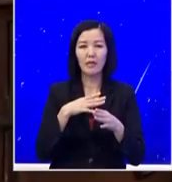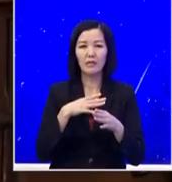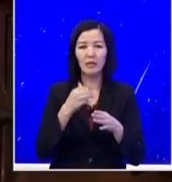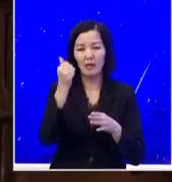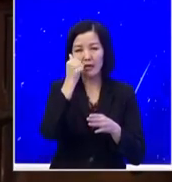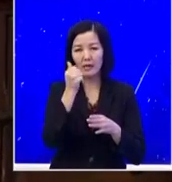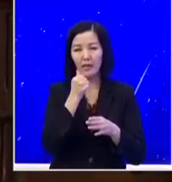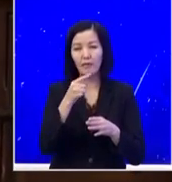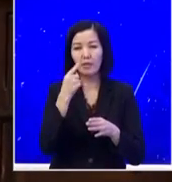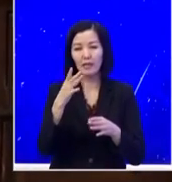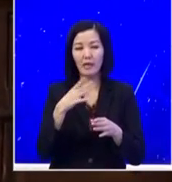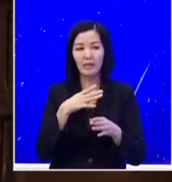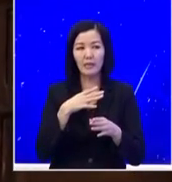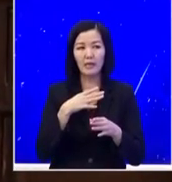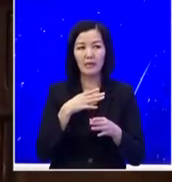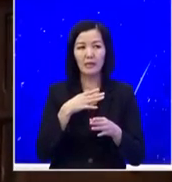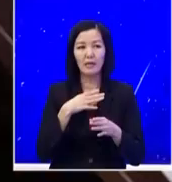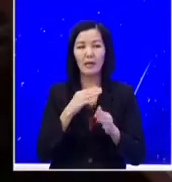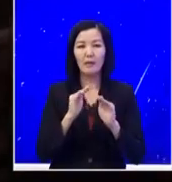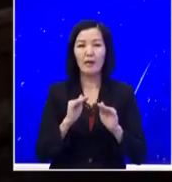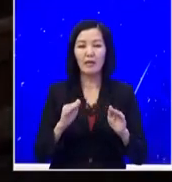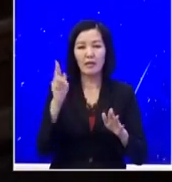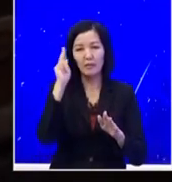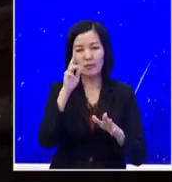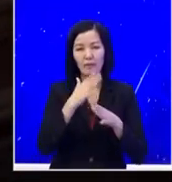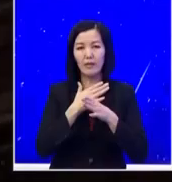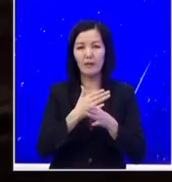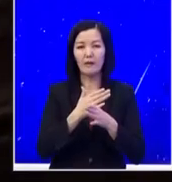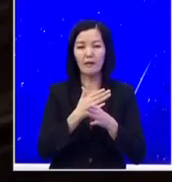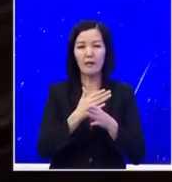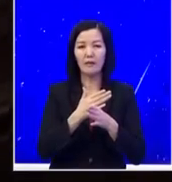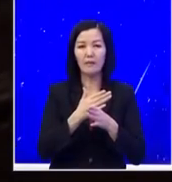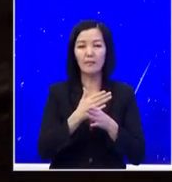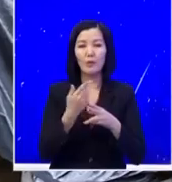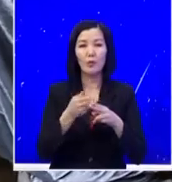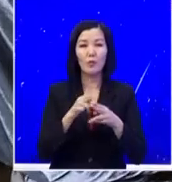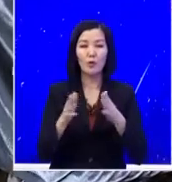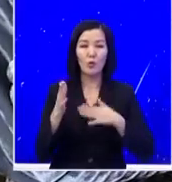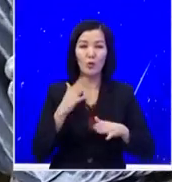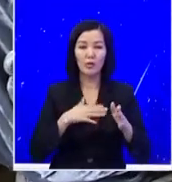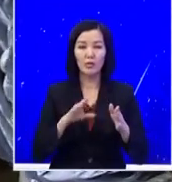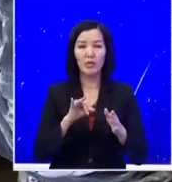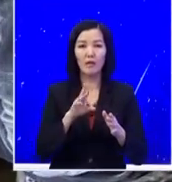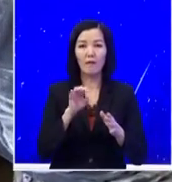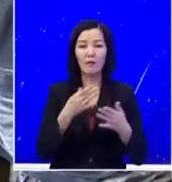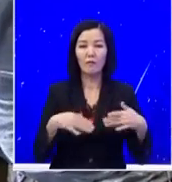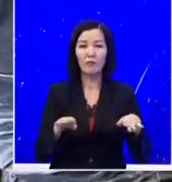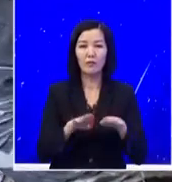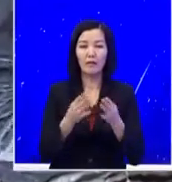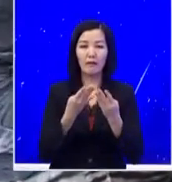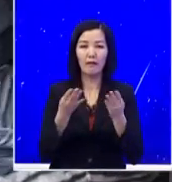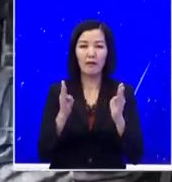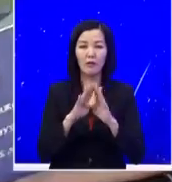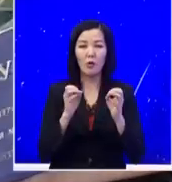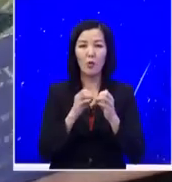қайта-қайта жаудыруымен болды. Балаларының білім алуына қолғабыс еткеніне ризашылығы шексіз. Ивановтар сияқты карантин кезінде